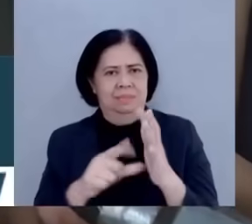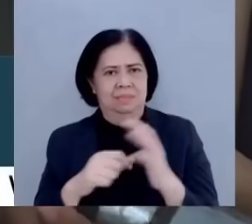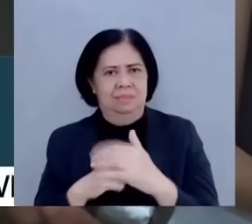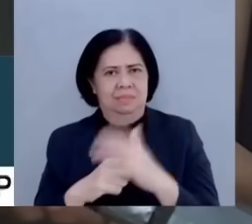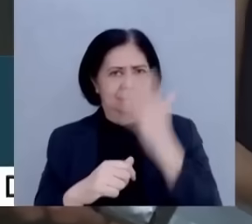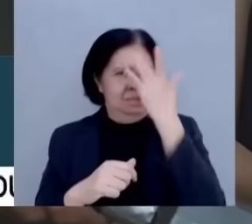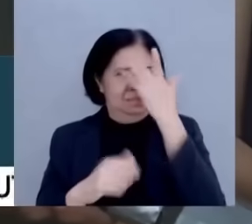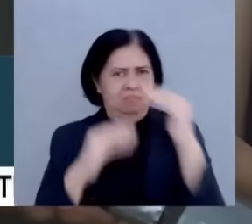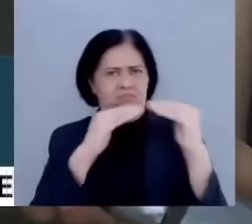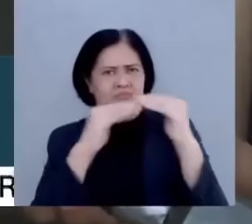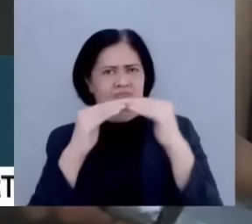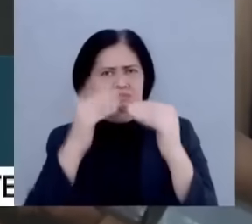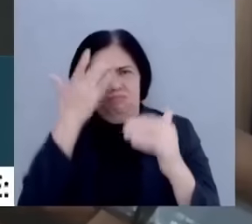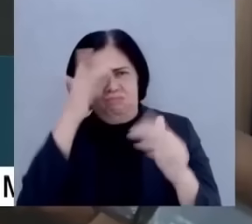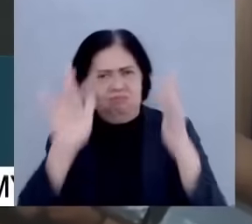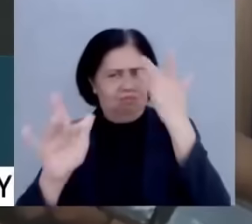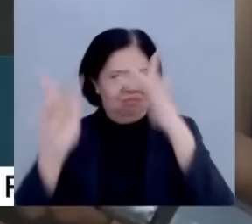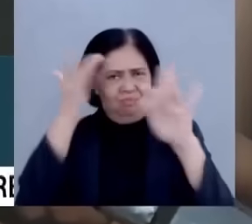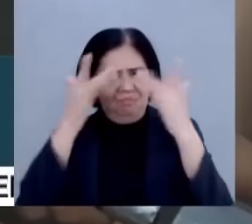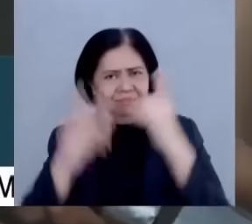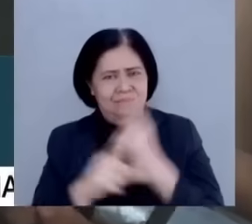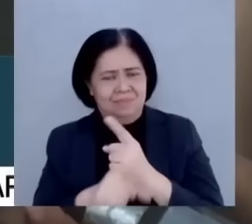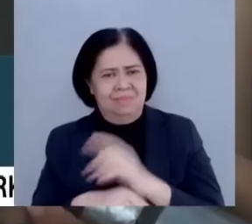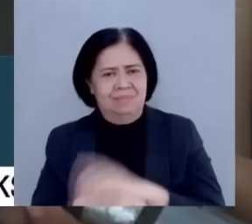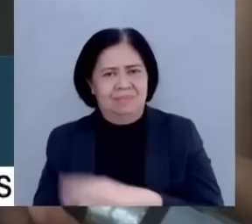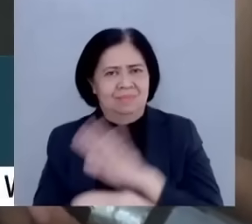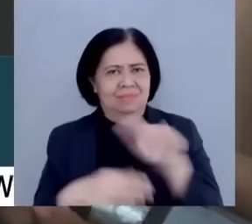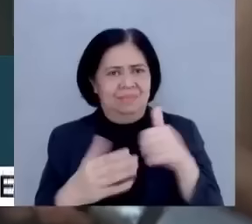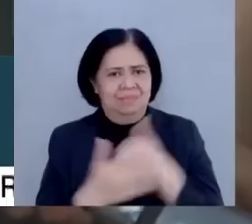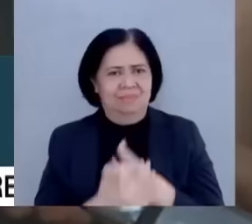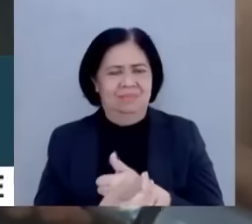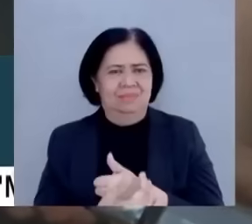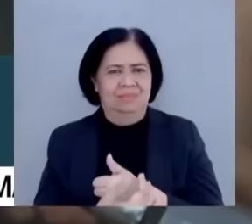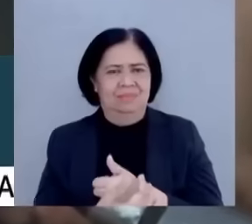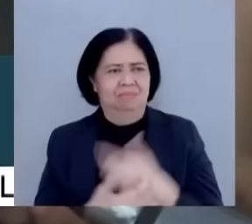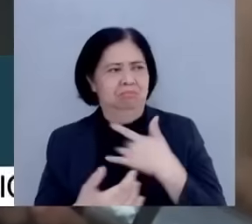ba? Diba? Lahat sila.